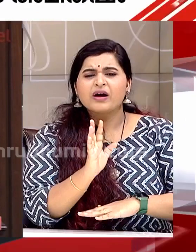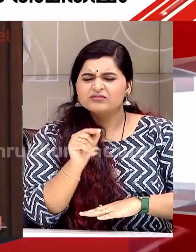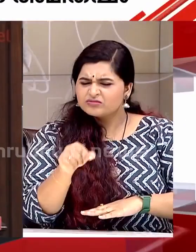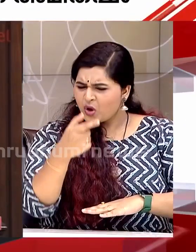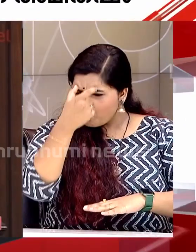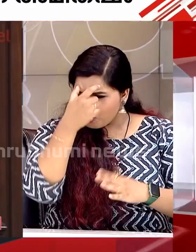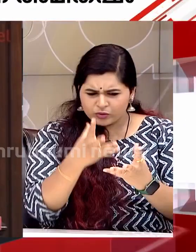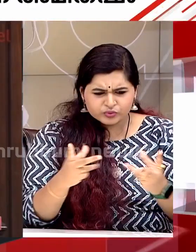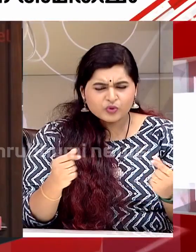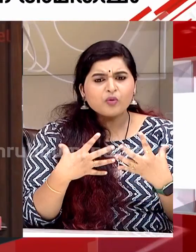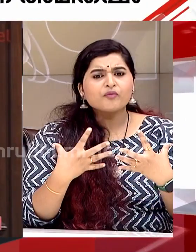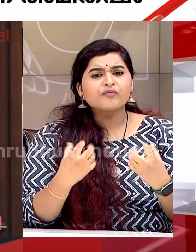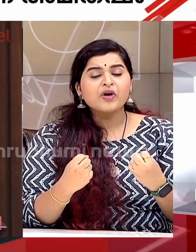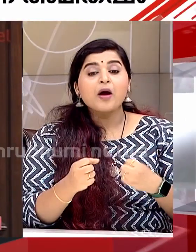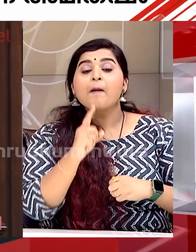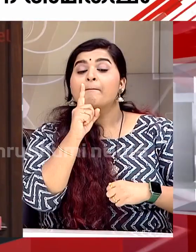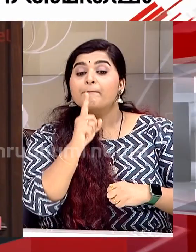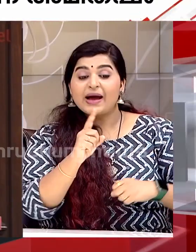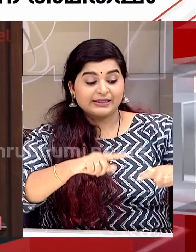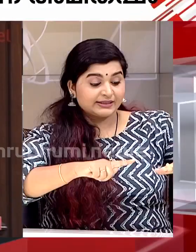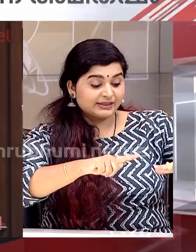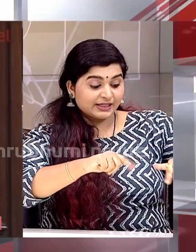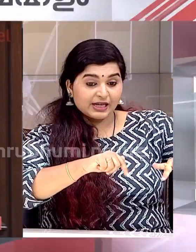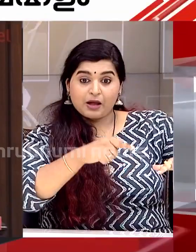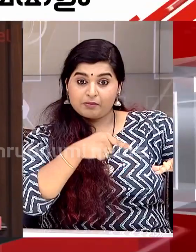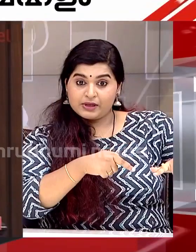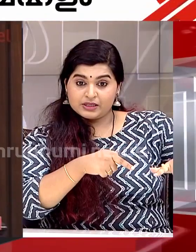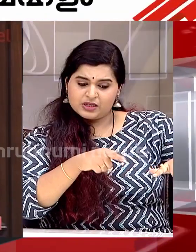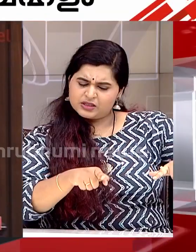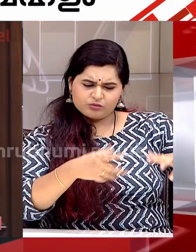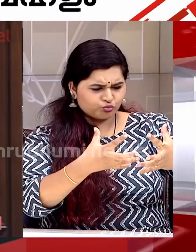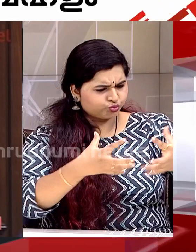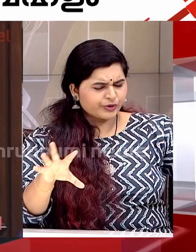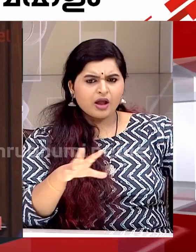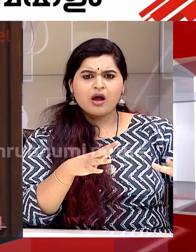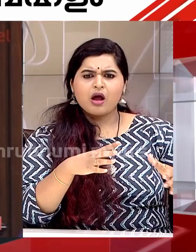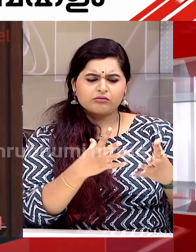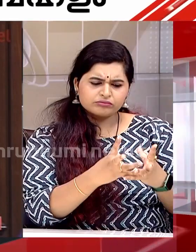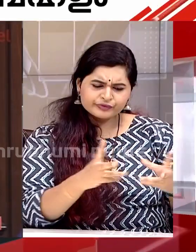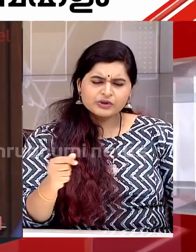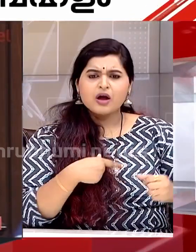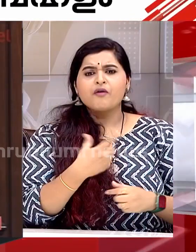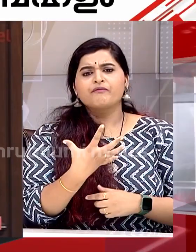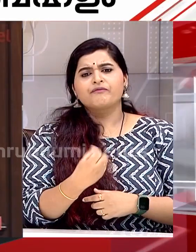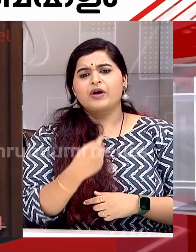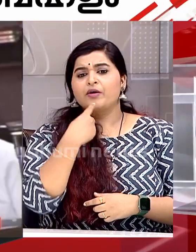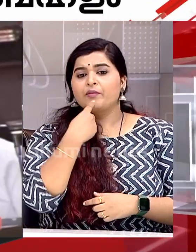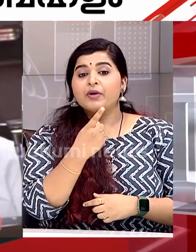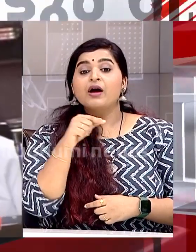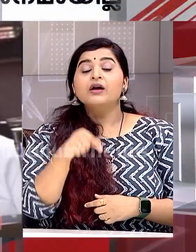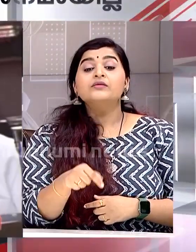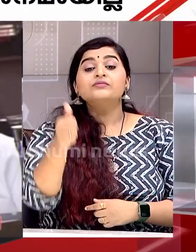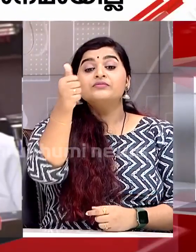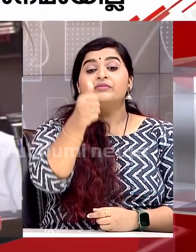അതേസമയം ഇത് ജോയിന്റ് പാർലമെന്ററി കമ്മിറ്റിക്കോ സ്ഥിര സമിതിക്കോ തിരിച്ചുവിടണമെന്നും അവർ ആവശ്യമുന്നയിക്കുകയും ചെയ്തിരുന്നു. ശബ്ദ വോട്ടിലിട്ടാണ്